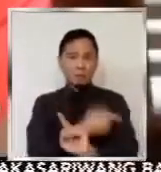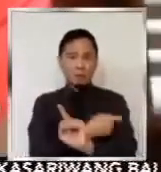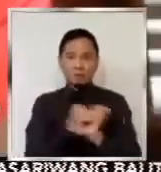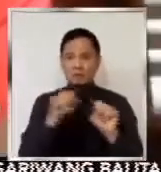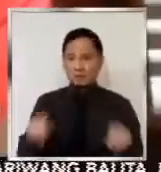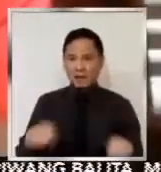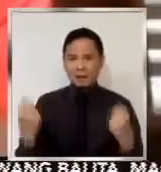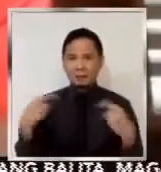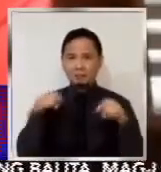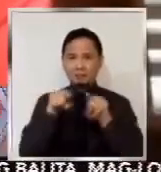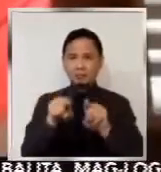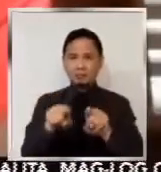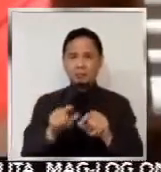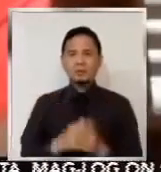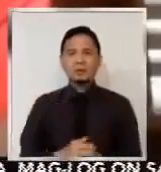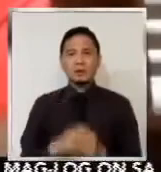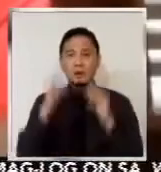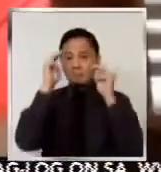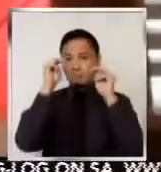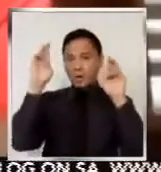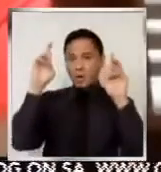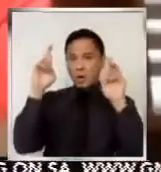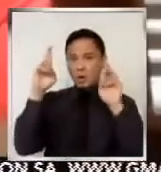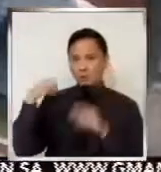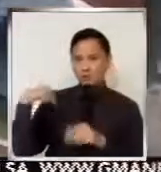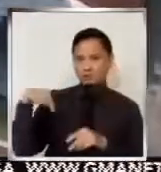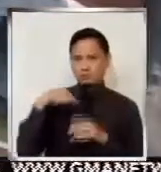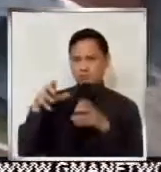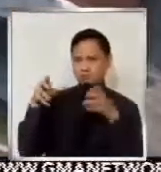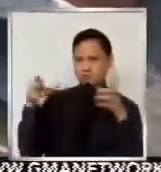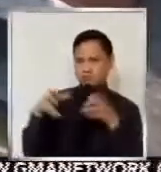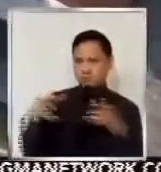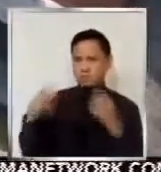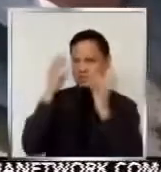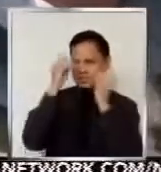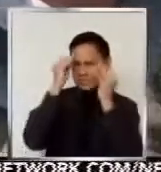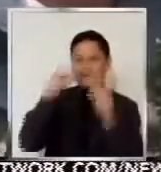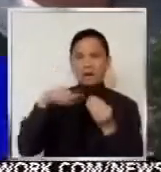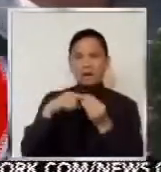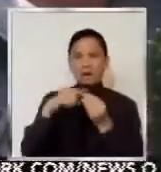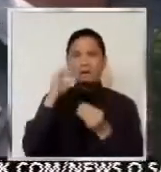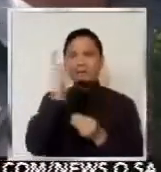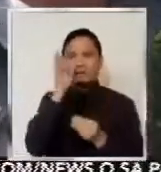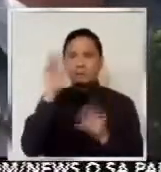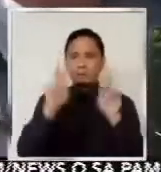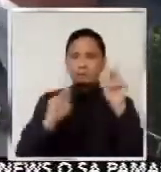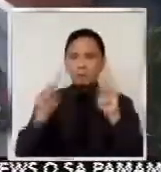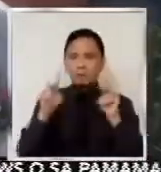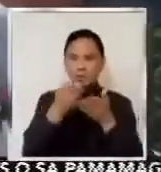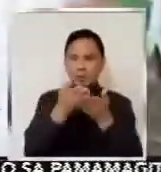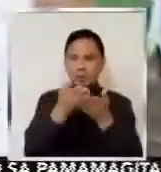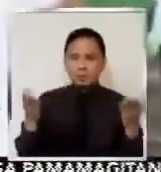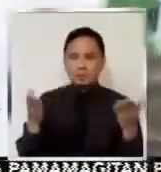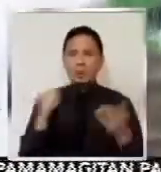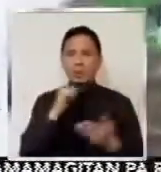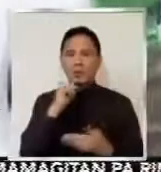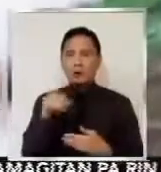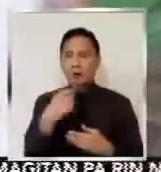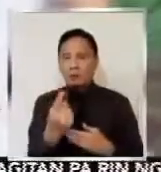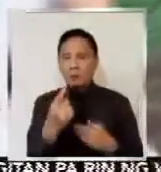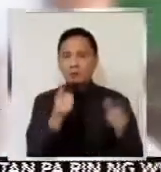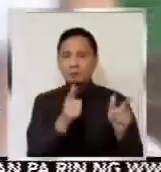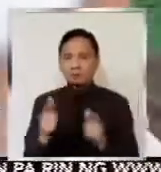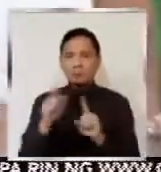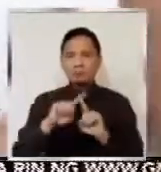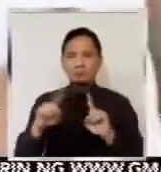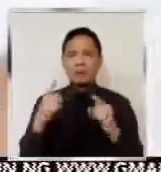namin isipin ang kapakanan ng aming mga mamamayan, not just the economics of it, but also the health and safety aspect. No?